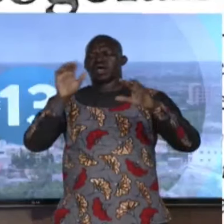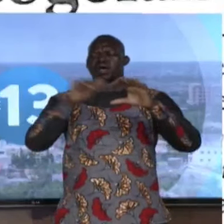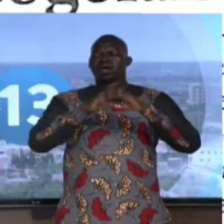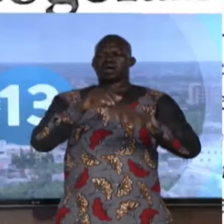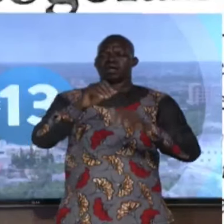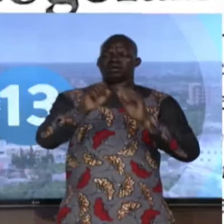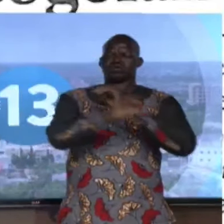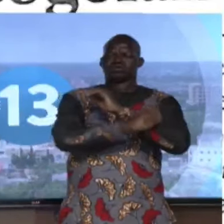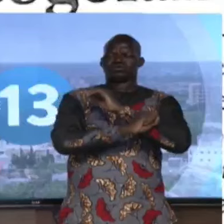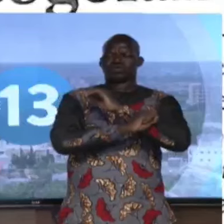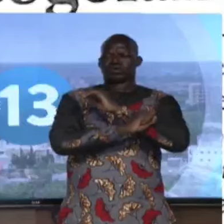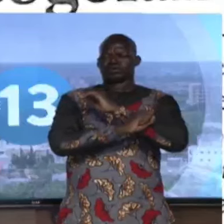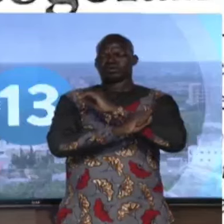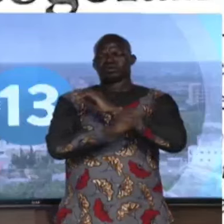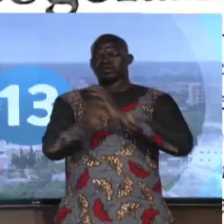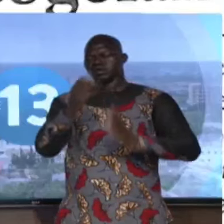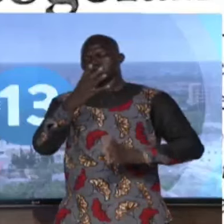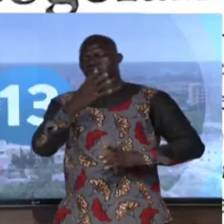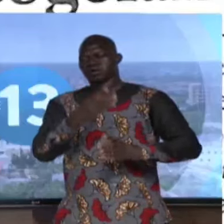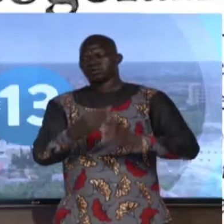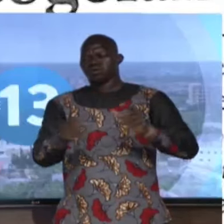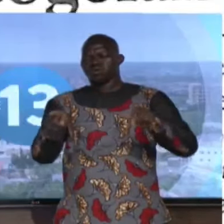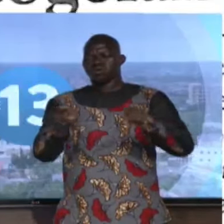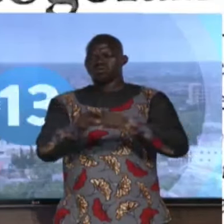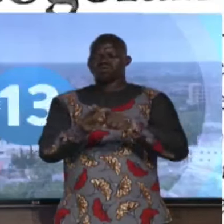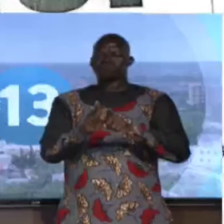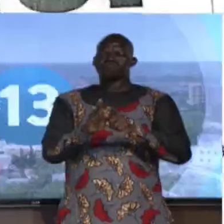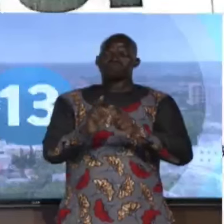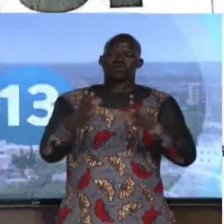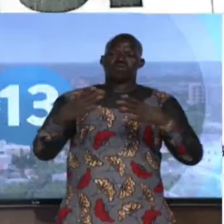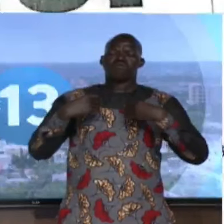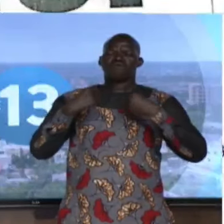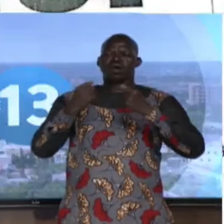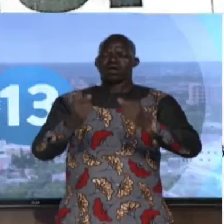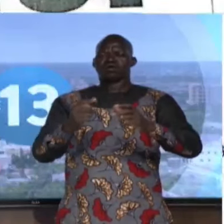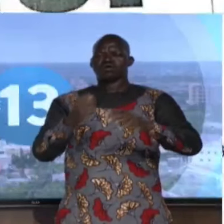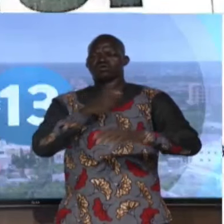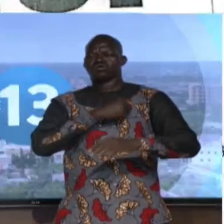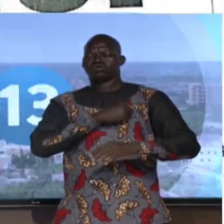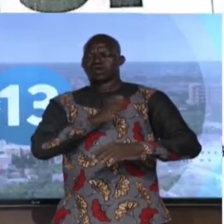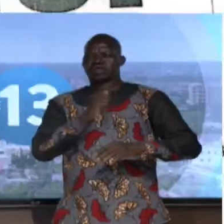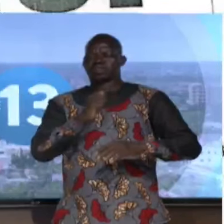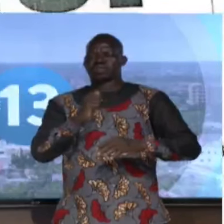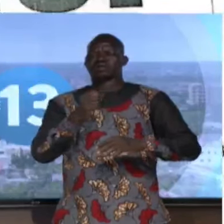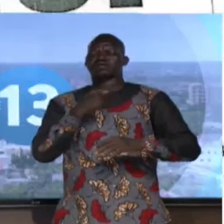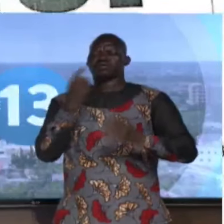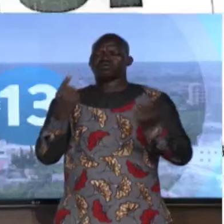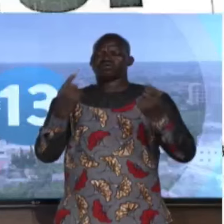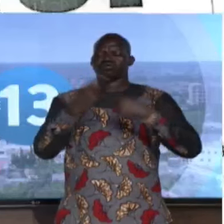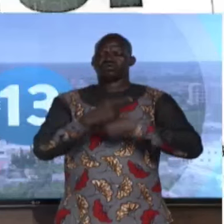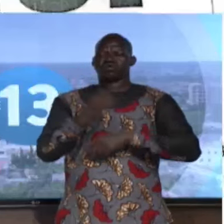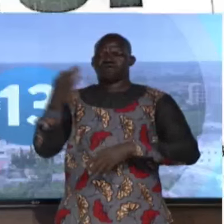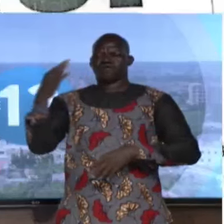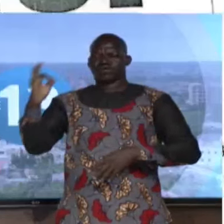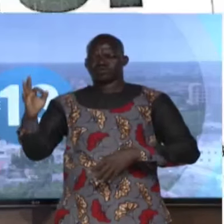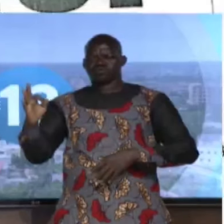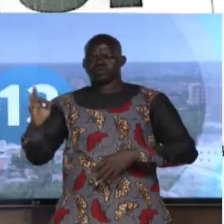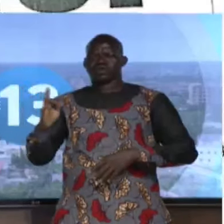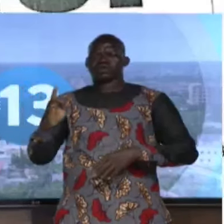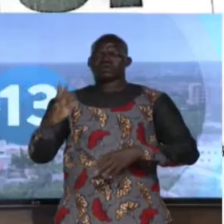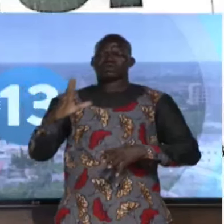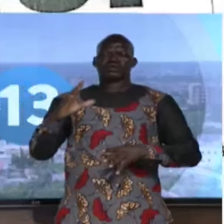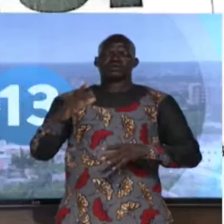apostulat raté pour ce poid la graté du pouvoir togolais lance aujourd'hui au fau aujourd'hui au face qui nous